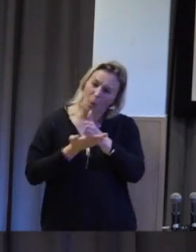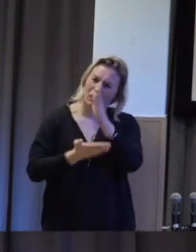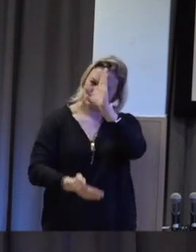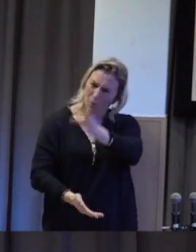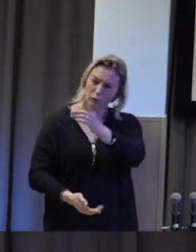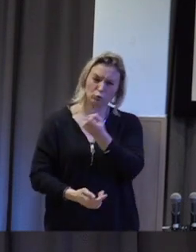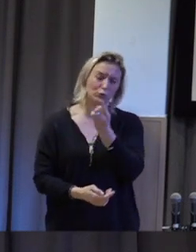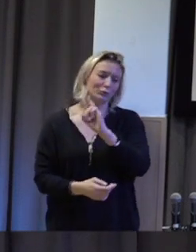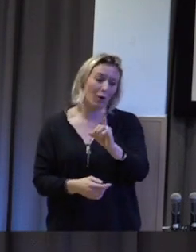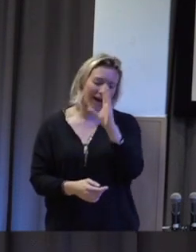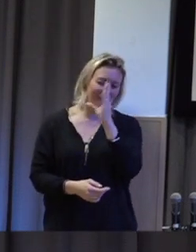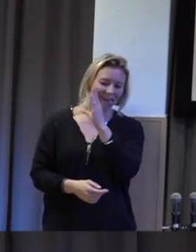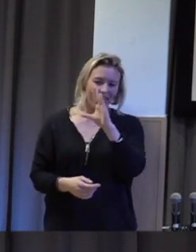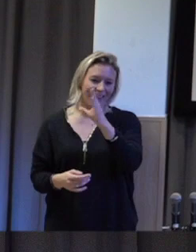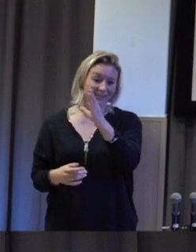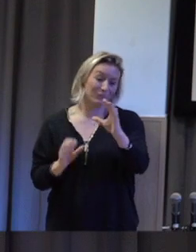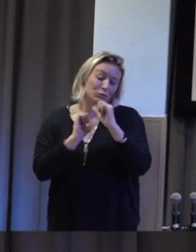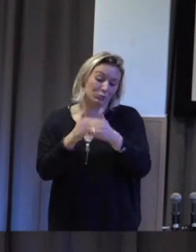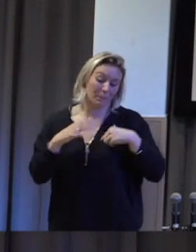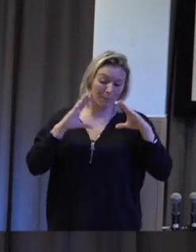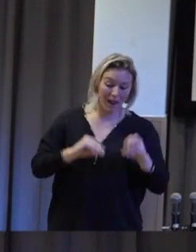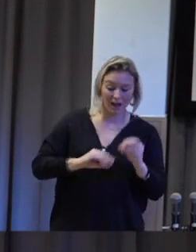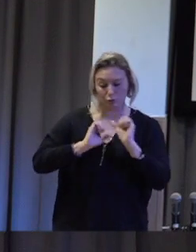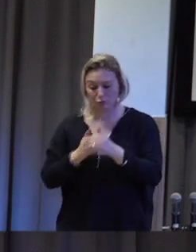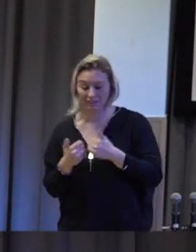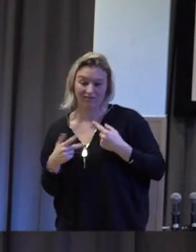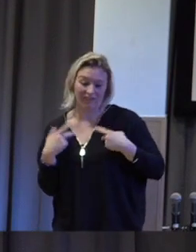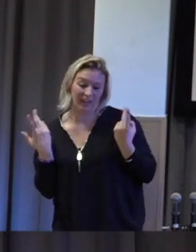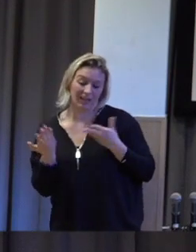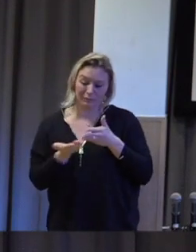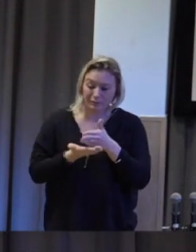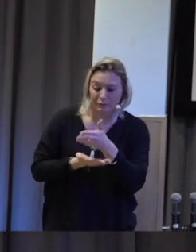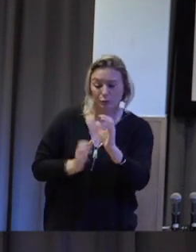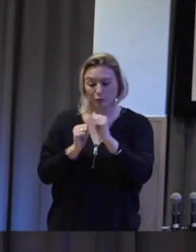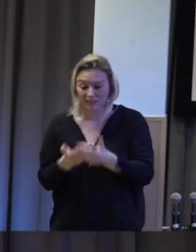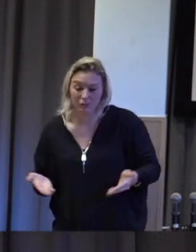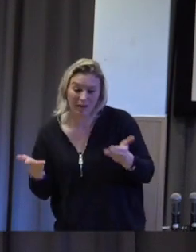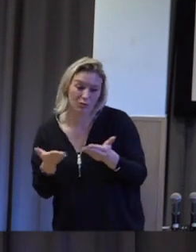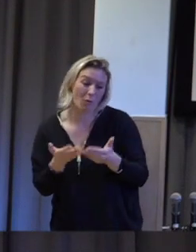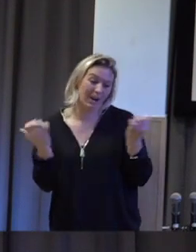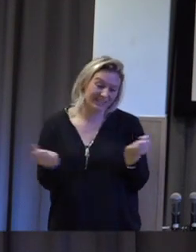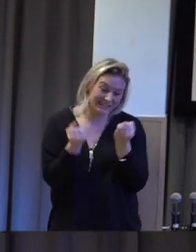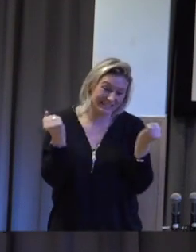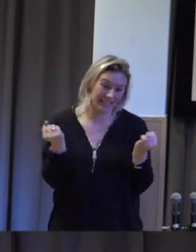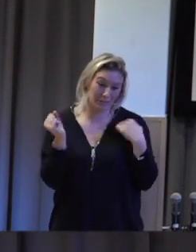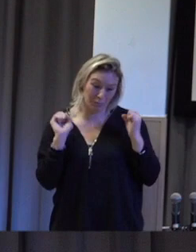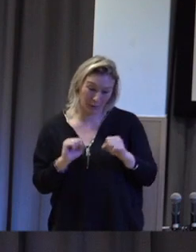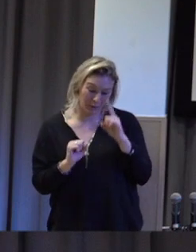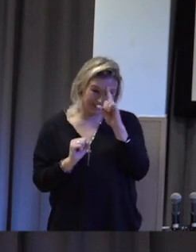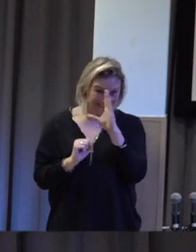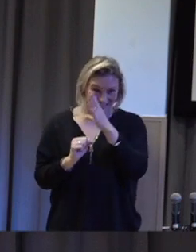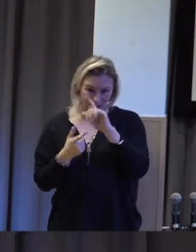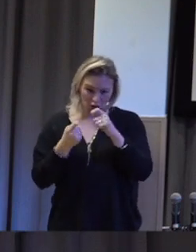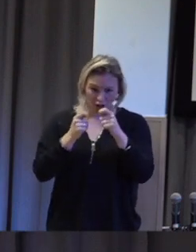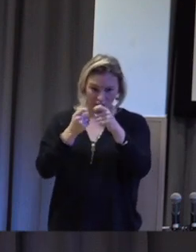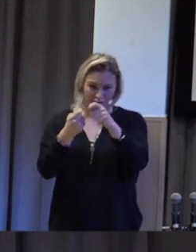position, ou même, je dirais, le titre que l'on peut avoir, et selon aussi l'activité. Le chrétien que